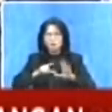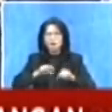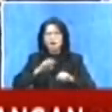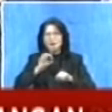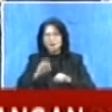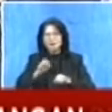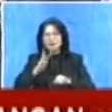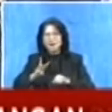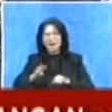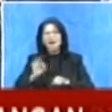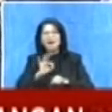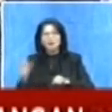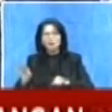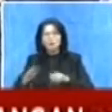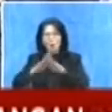703.000 barel dan